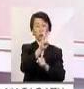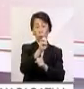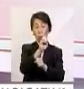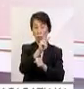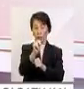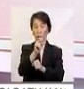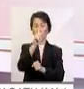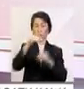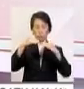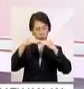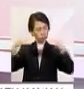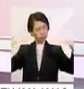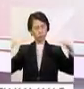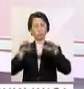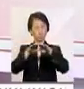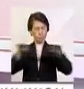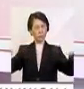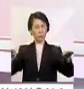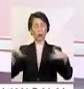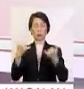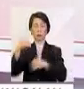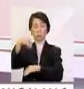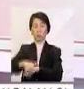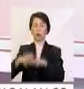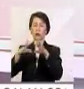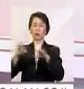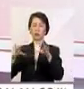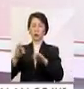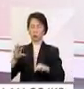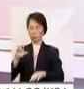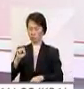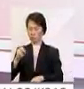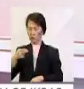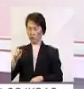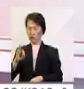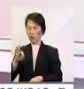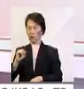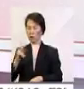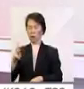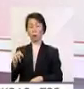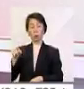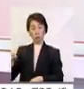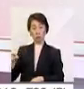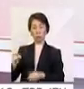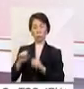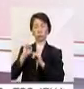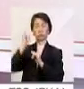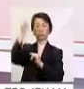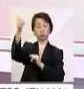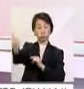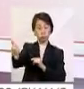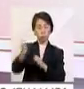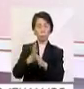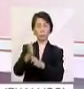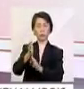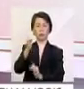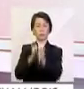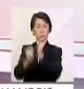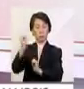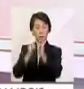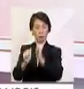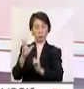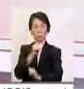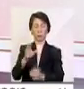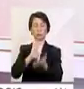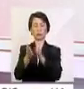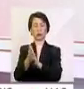atas satu pentas. Ya, turut kami paparkan malam ini kisah Syafiq Farhain yang kabarnya kini melebarkan sayap ke bidang lakonan dan